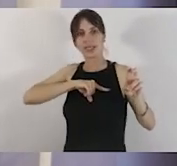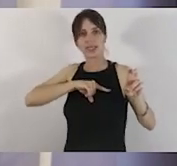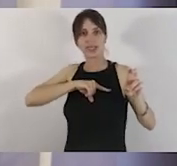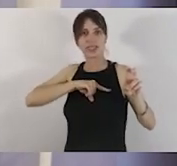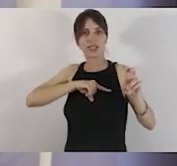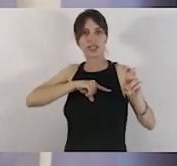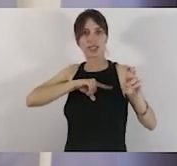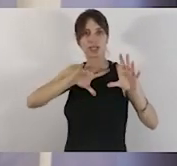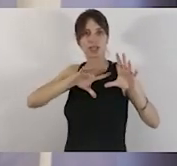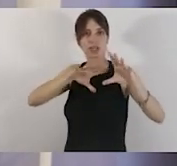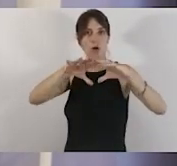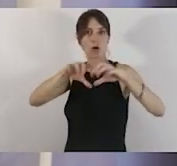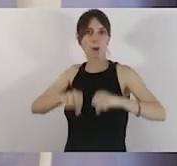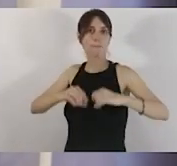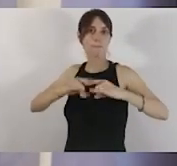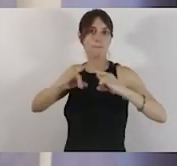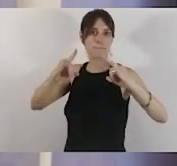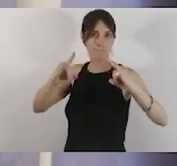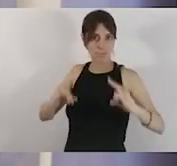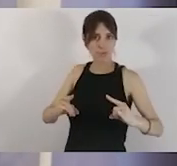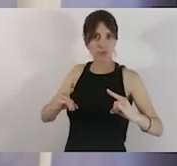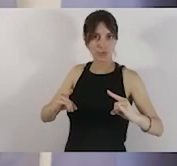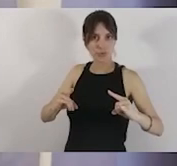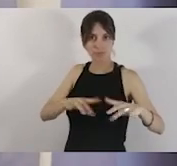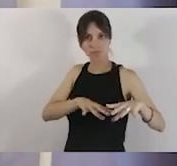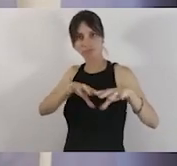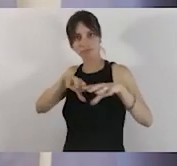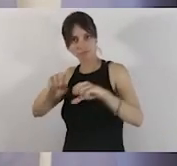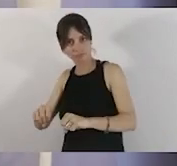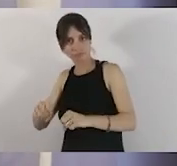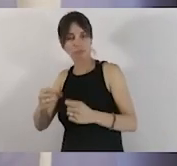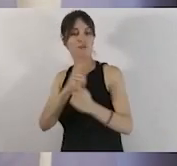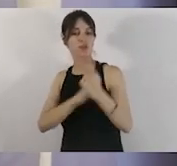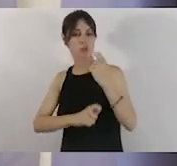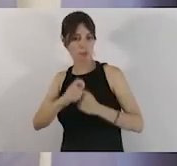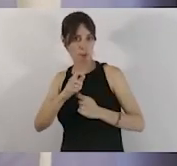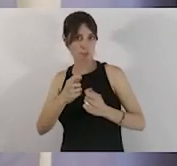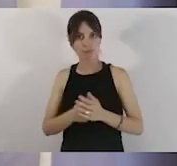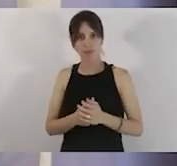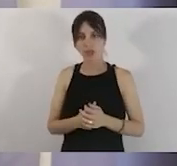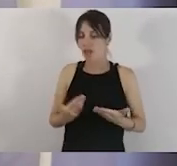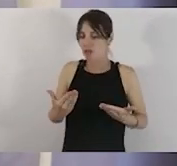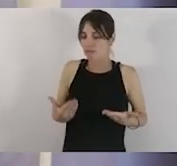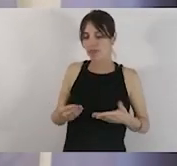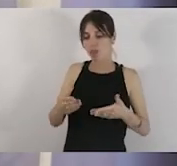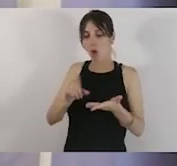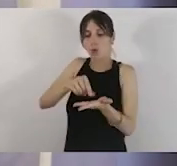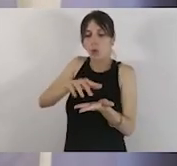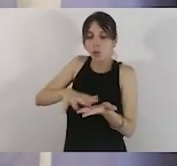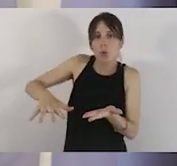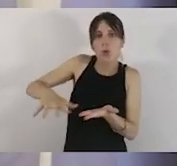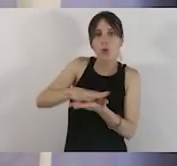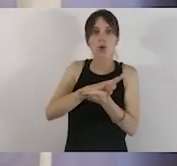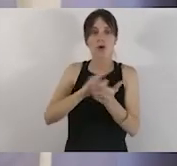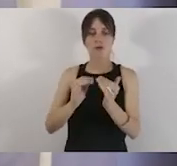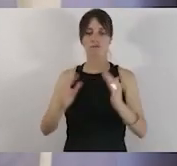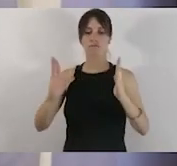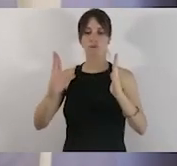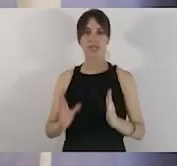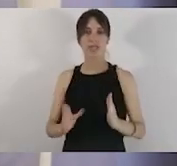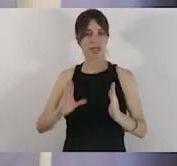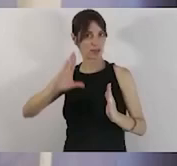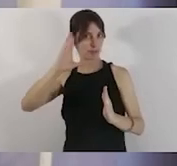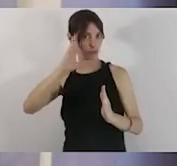racheté via Marseille Habitat. Ça va rester donc un lieu où on va bien maintenir le foyer d'hébergement d'urgence, une